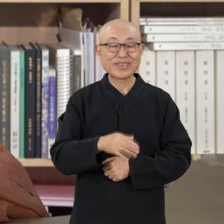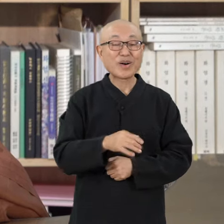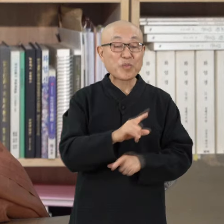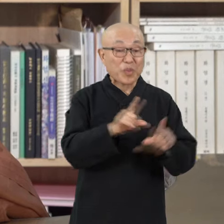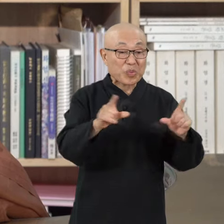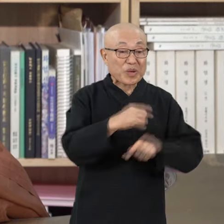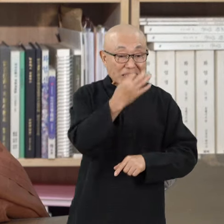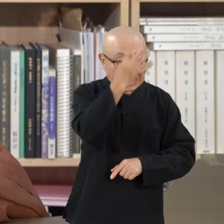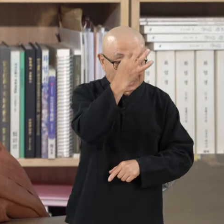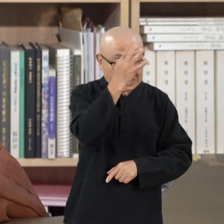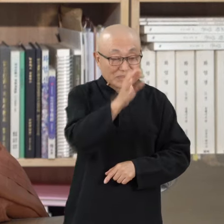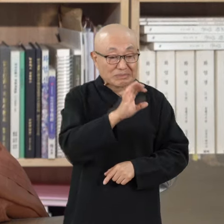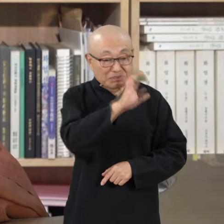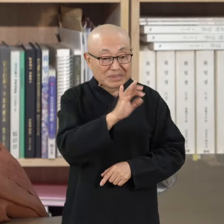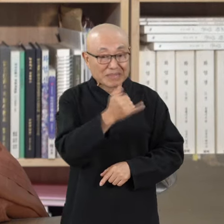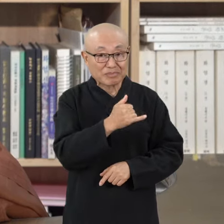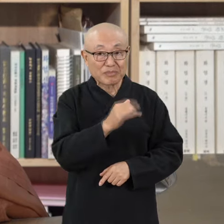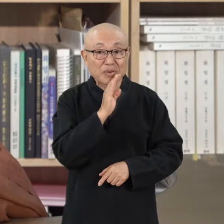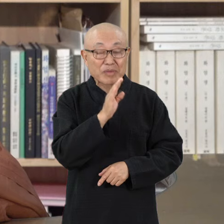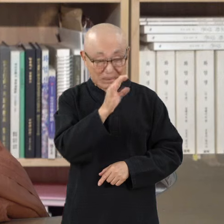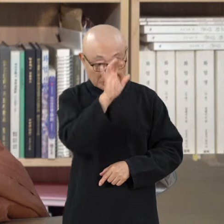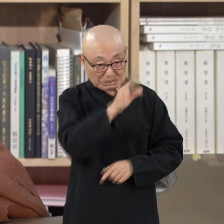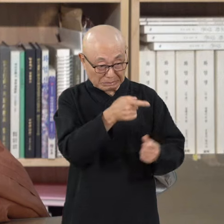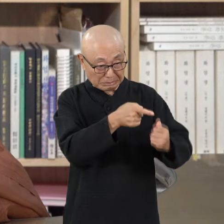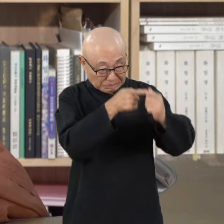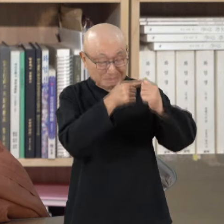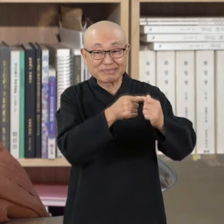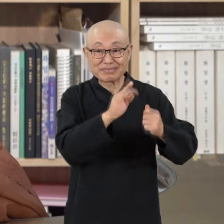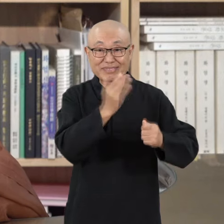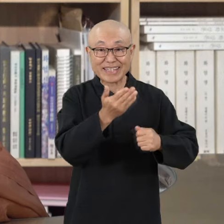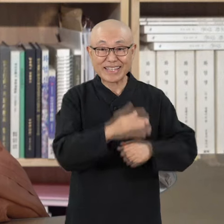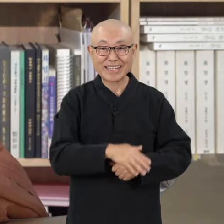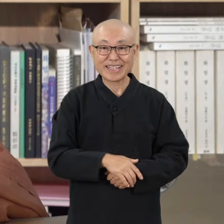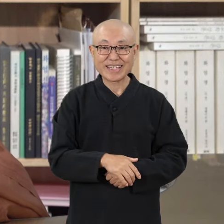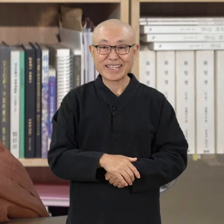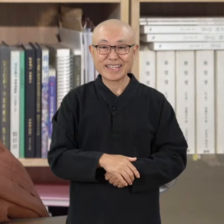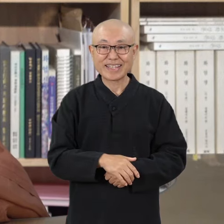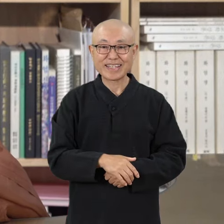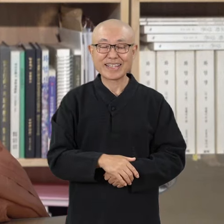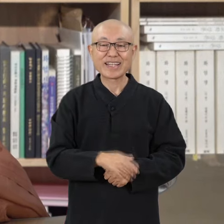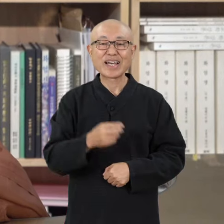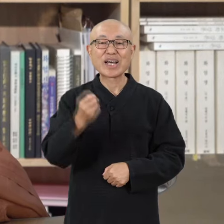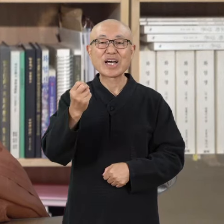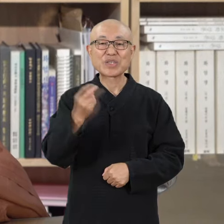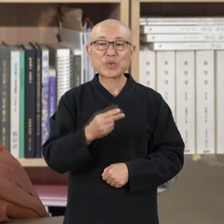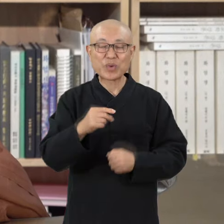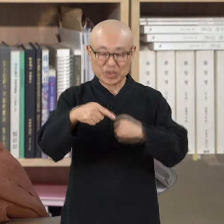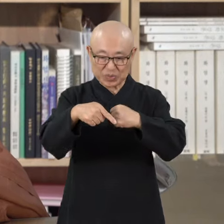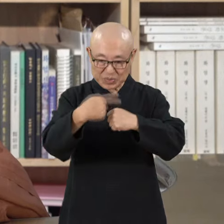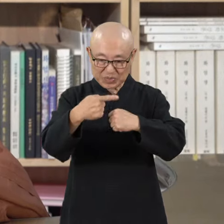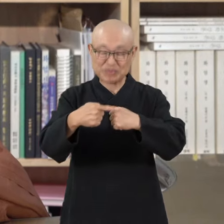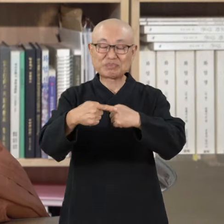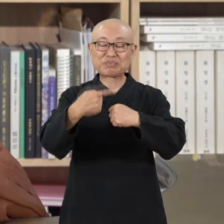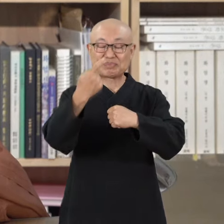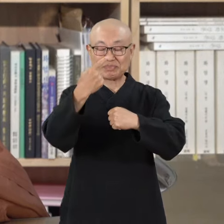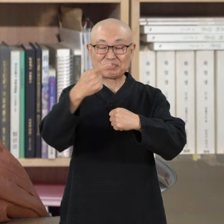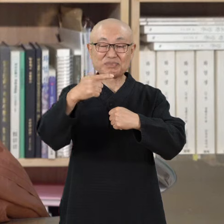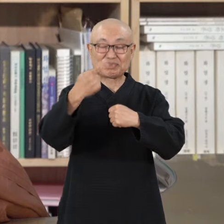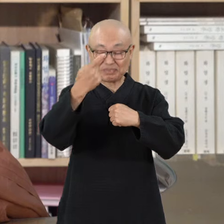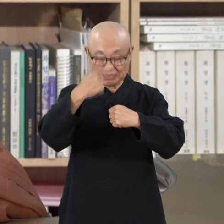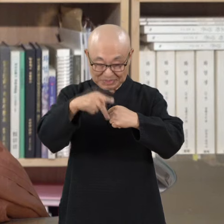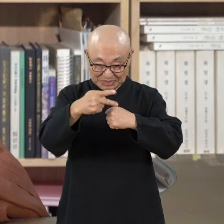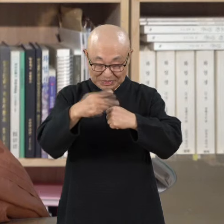분은 그 기술의 일인자가 되셔야 돼요. 또 공통적으로 초등학교에서 대학까지는 전부 같이